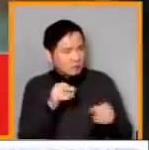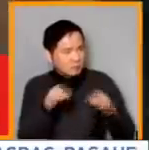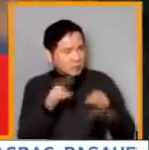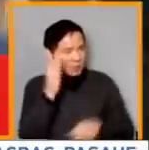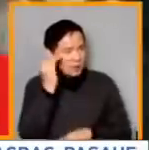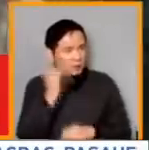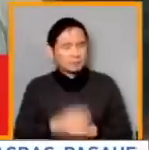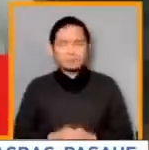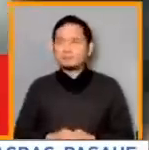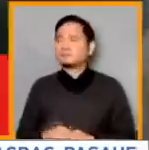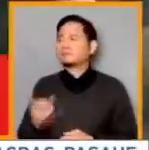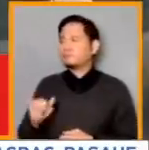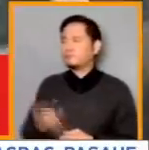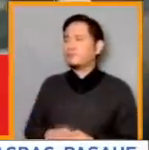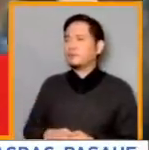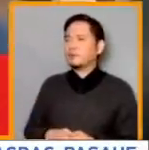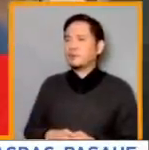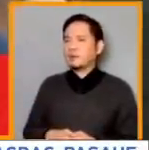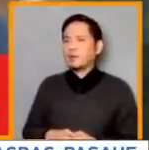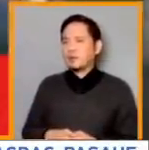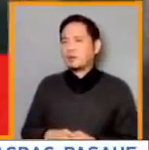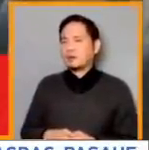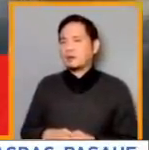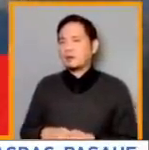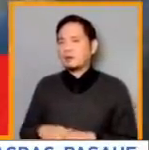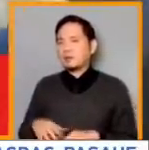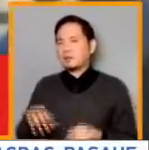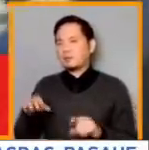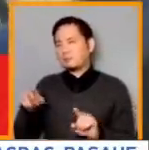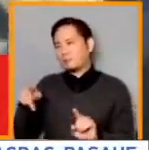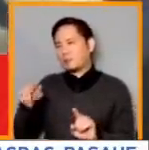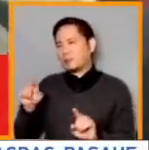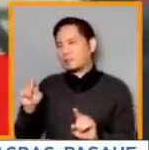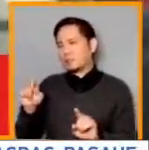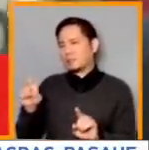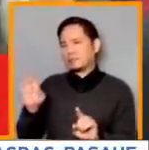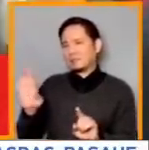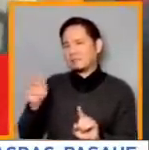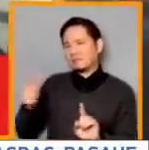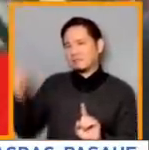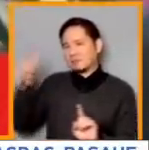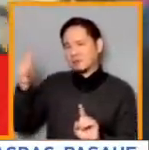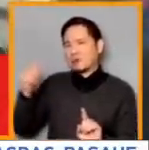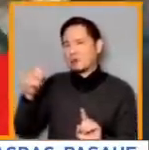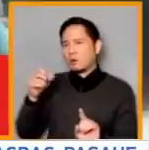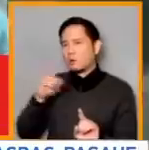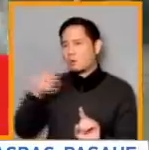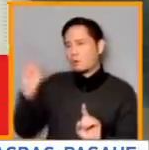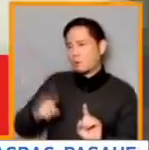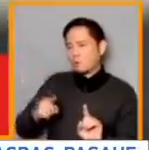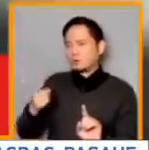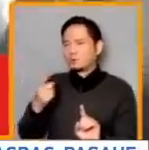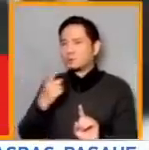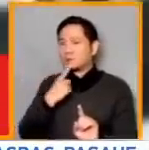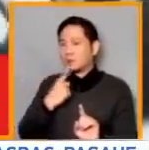dahil po sa utos ng AITF nung panahon ng pandemic, level 3, level 2,